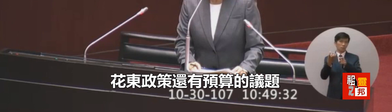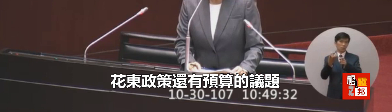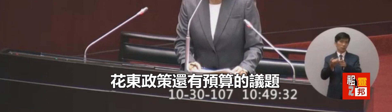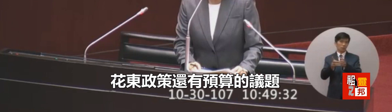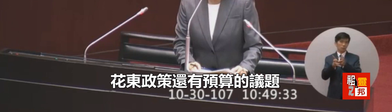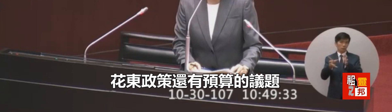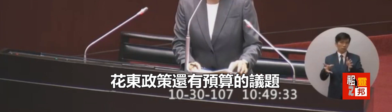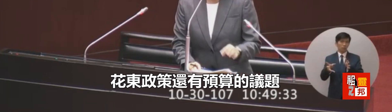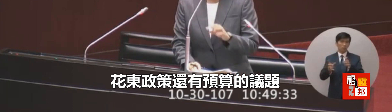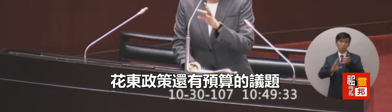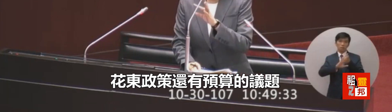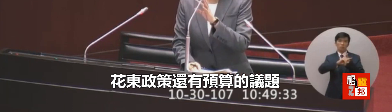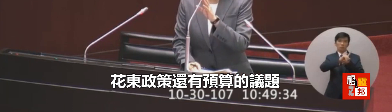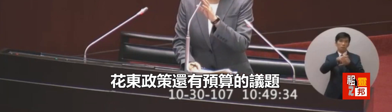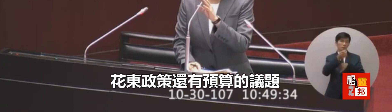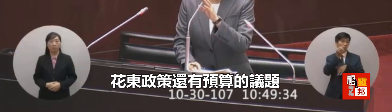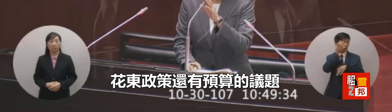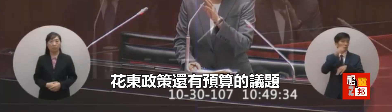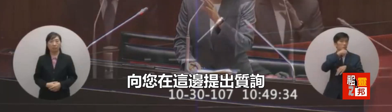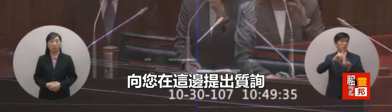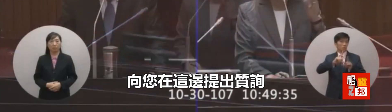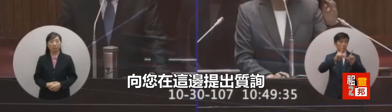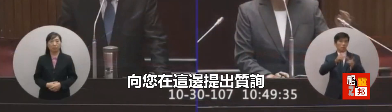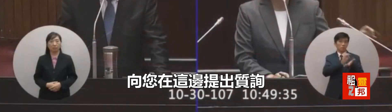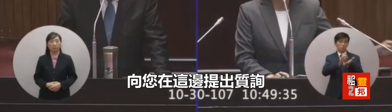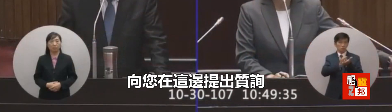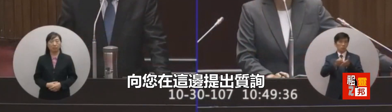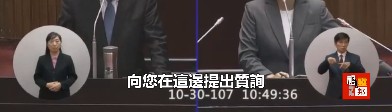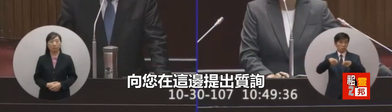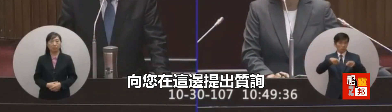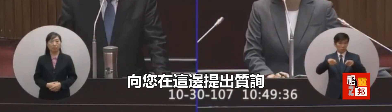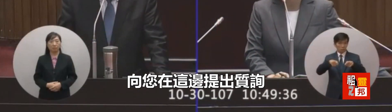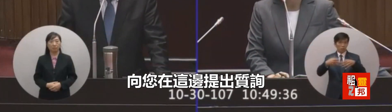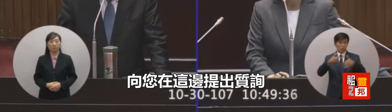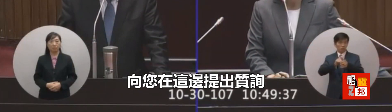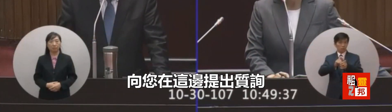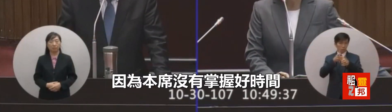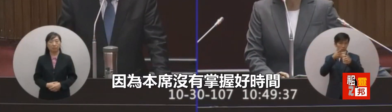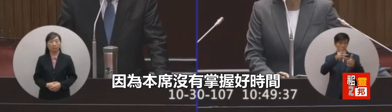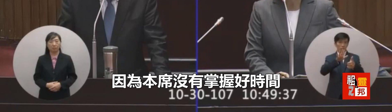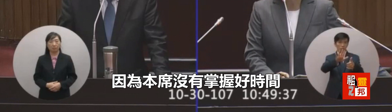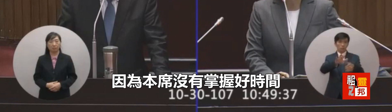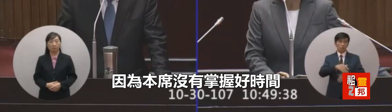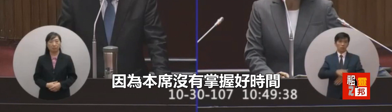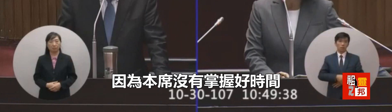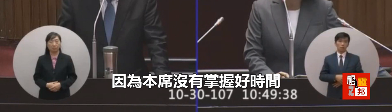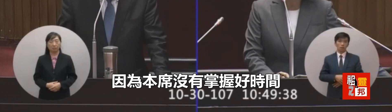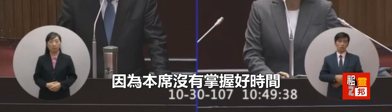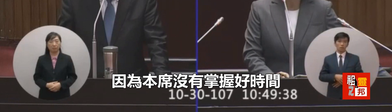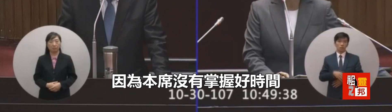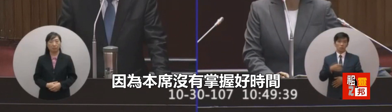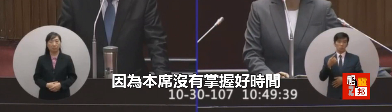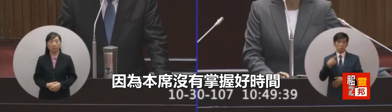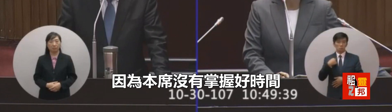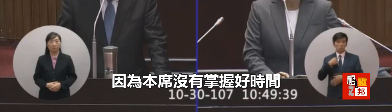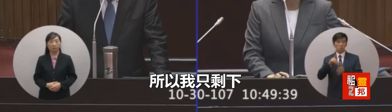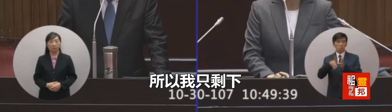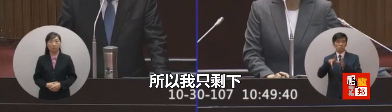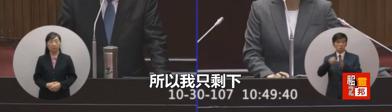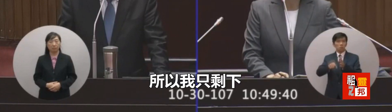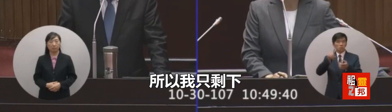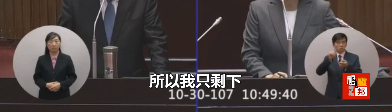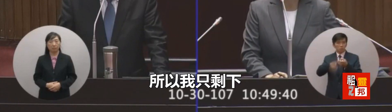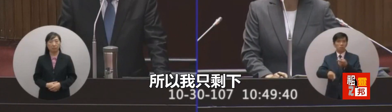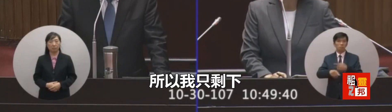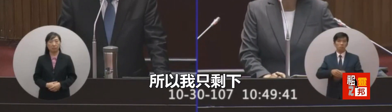的花东政策还有预算的议题，向您在这边提出质询。因为本席没有掌握好时间，所